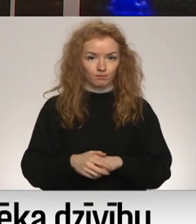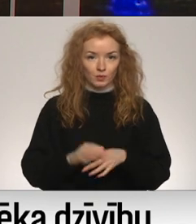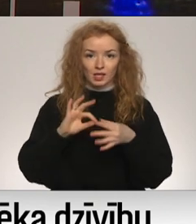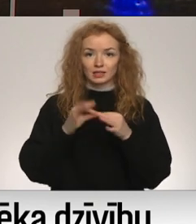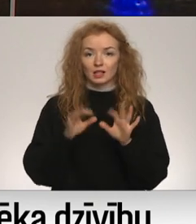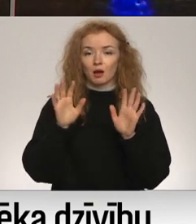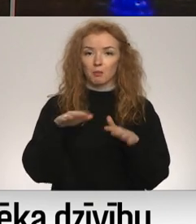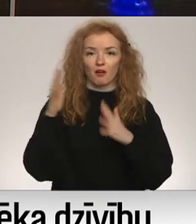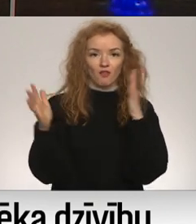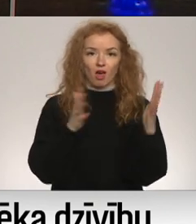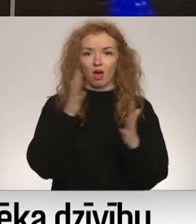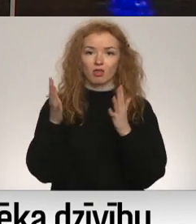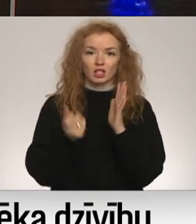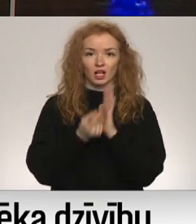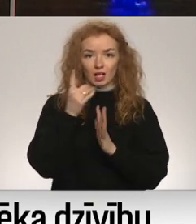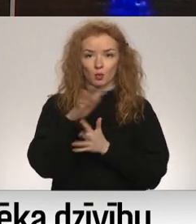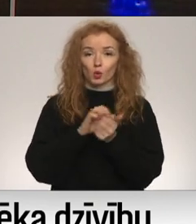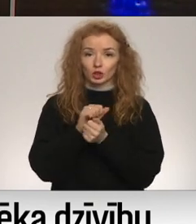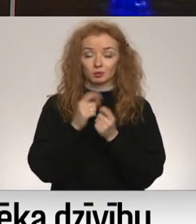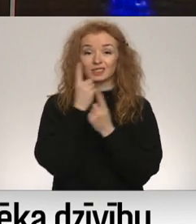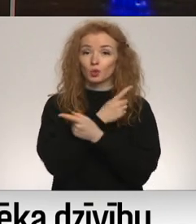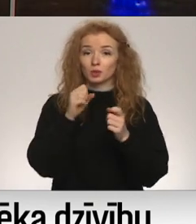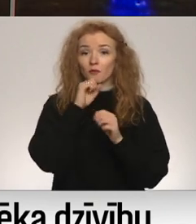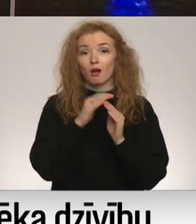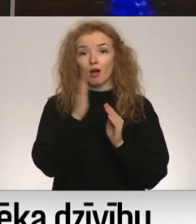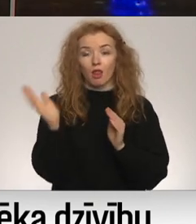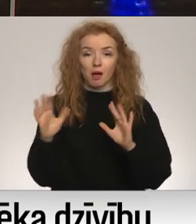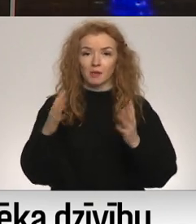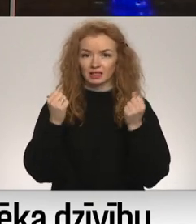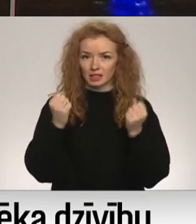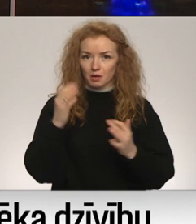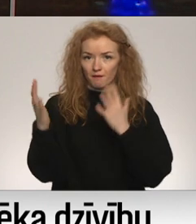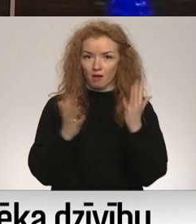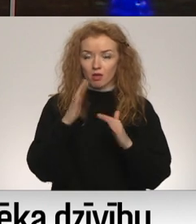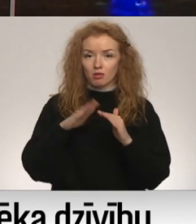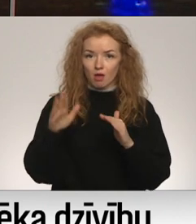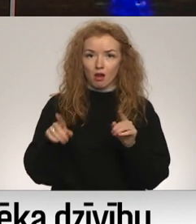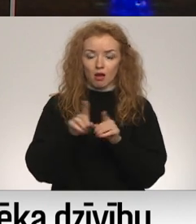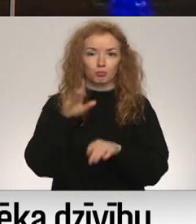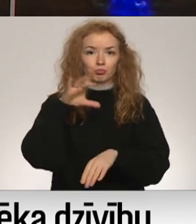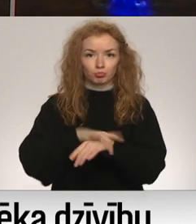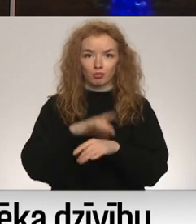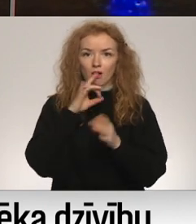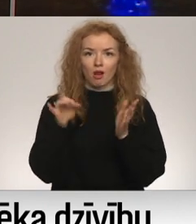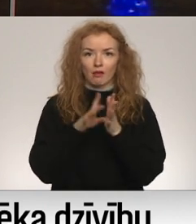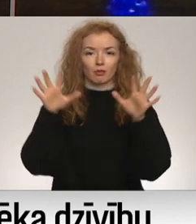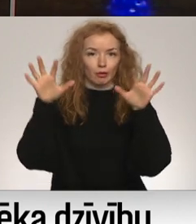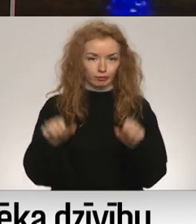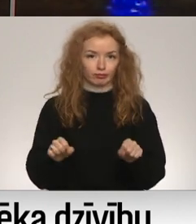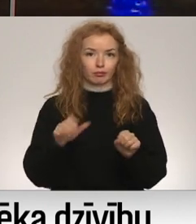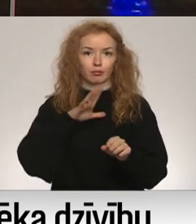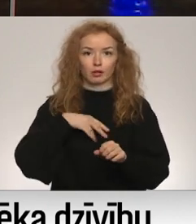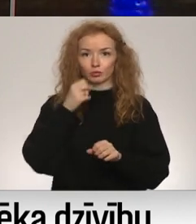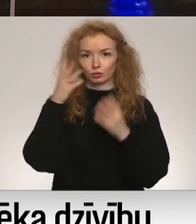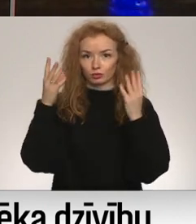par vētras nodarītajiem postījumiem vēl ziņosim, bet stiprā vēja dēļ daudzviet Latvijā konstatēti arī elektrības pārāvumi. Pēcpusdienā